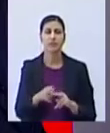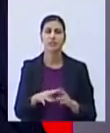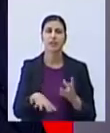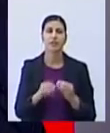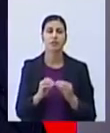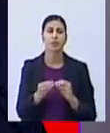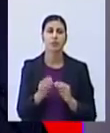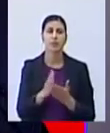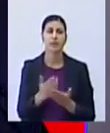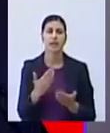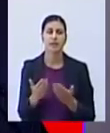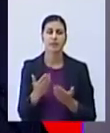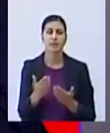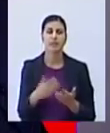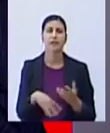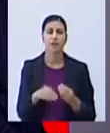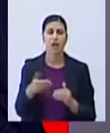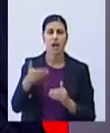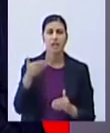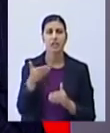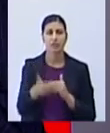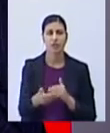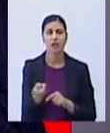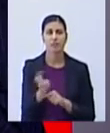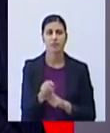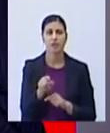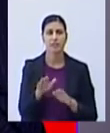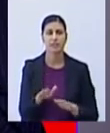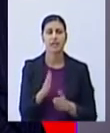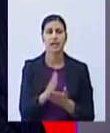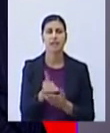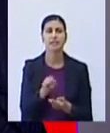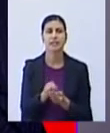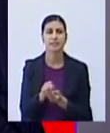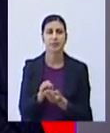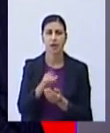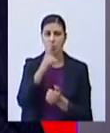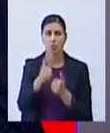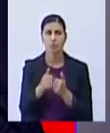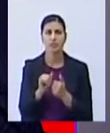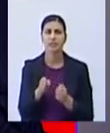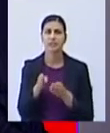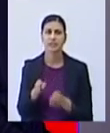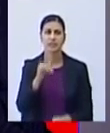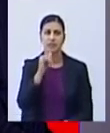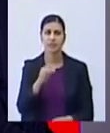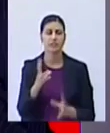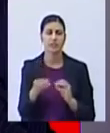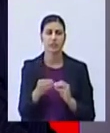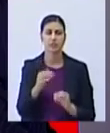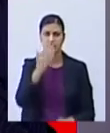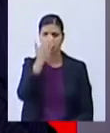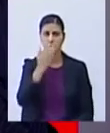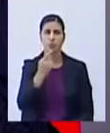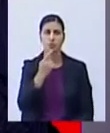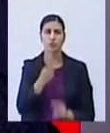ყველას პრობლემა ალბათ იმიტომ რომ ყველა ადრე თუ გვიან მივალთ იქ ჩვენც ხო არის მან სასაფლაო სადაც გზა არ მიდის საერთოდ და